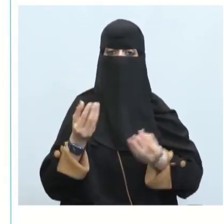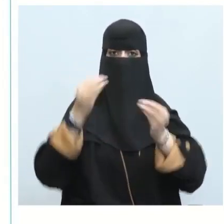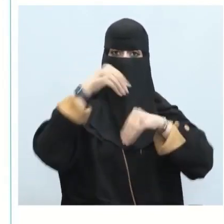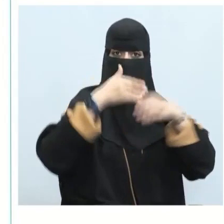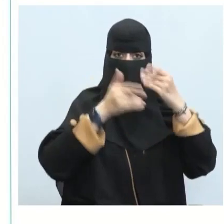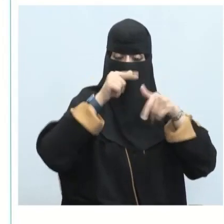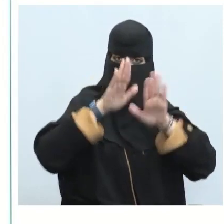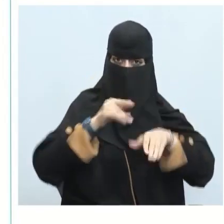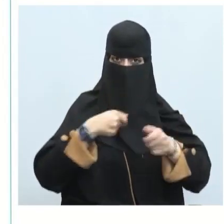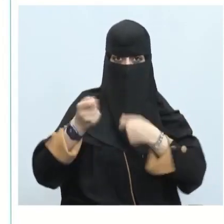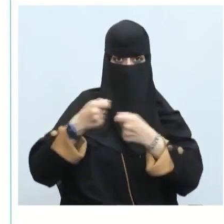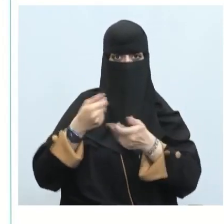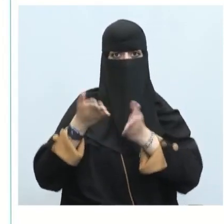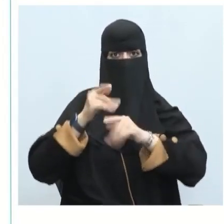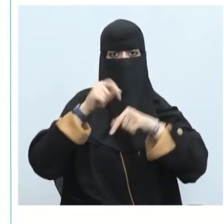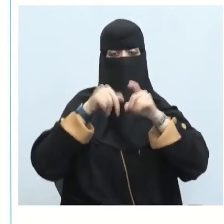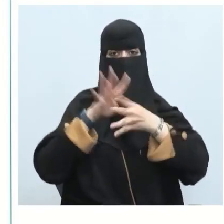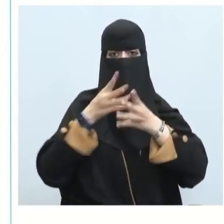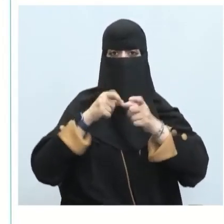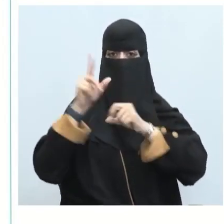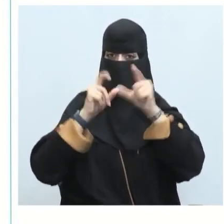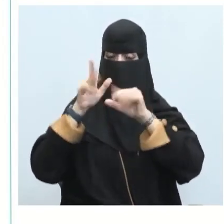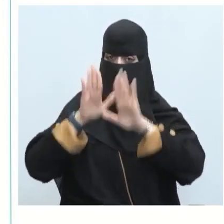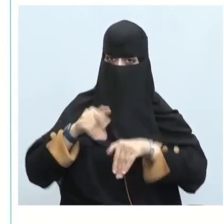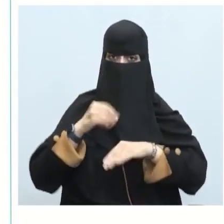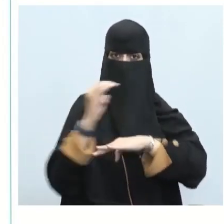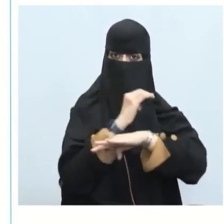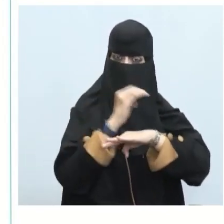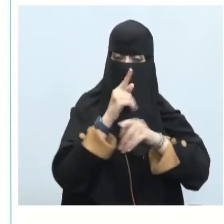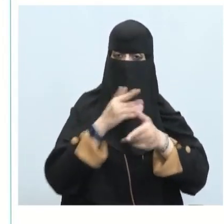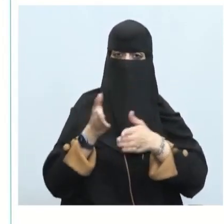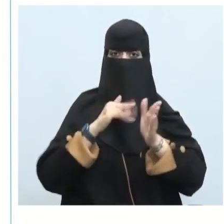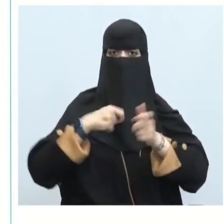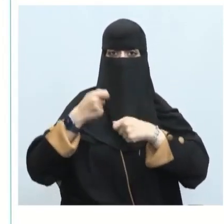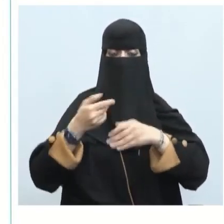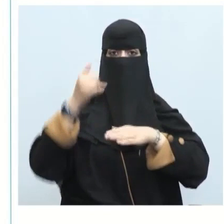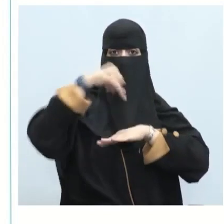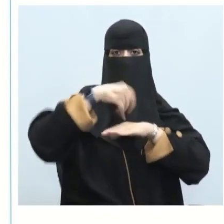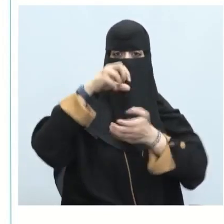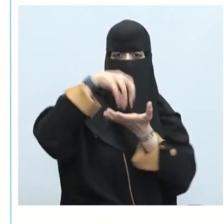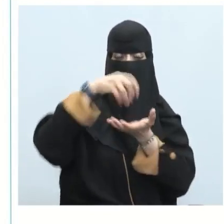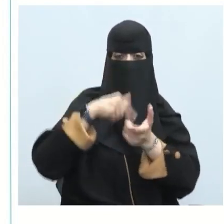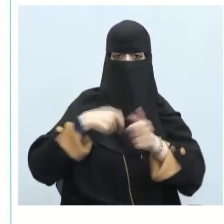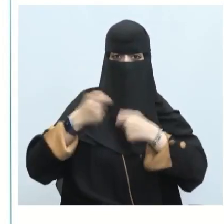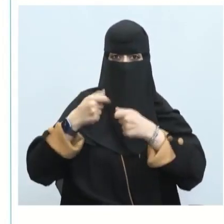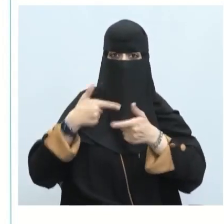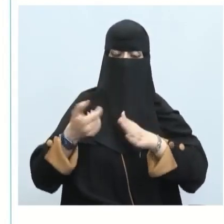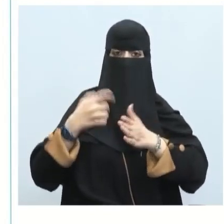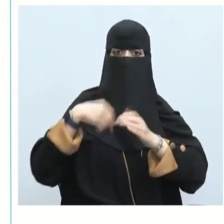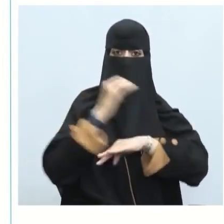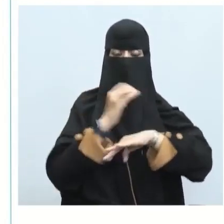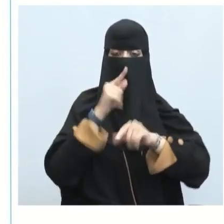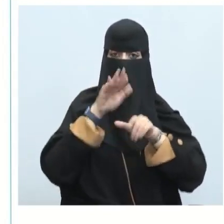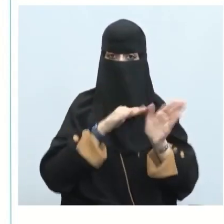البريد الالكتروني انشاء منصه تسويق عبر البريد الالكتروني من الادوات التي سيتم استخدامها منصه